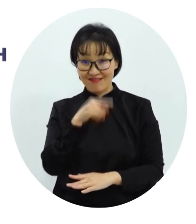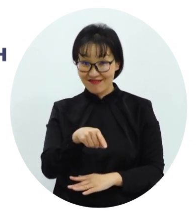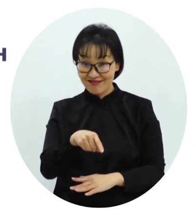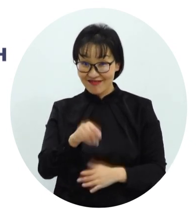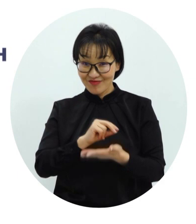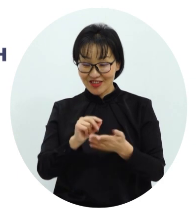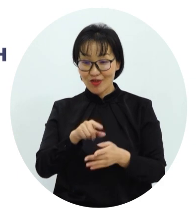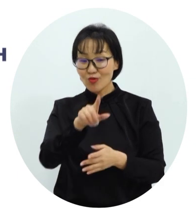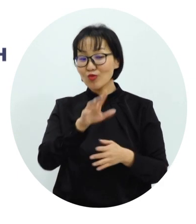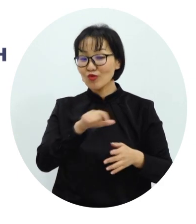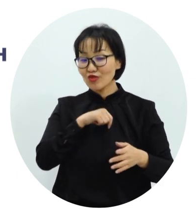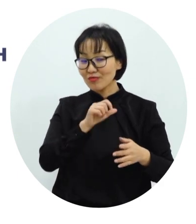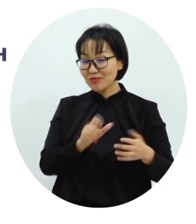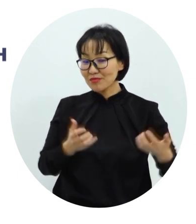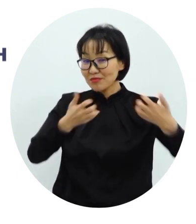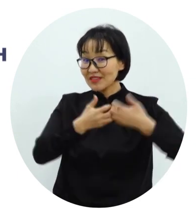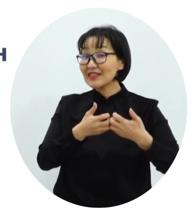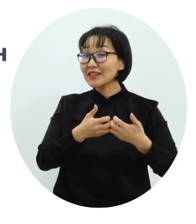За, хүүхдүүдийнх маань таарсан байна.